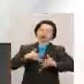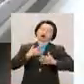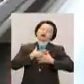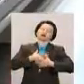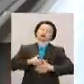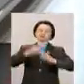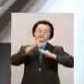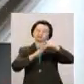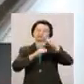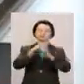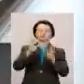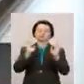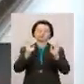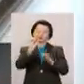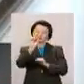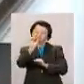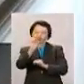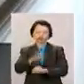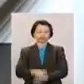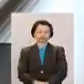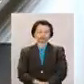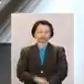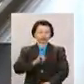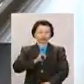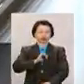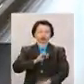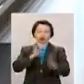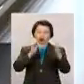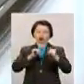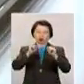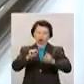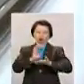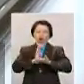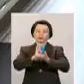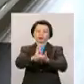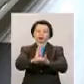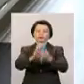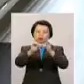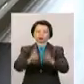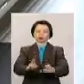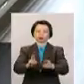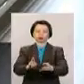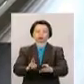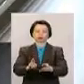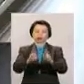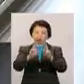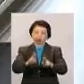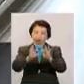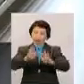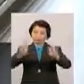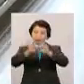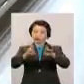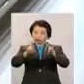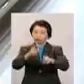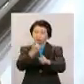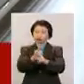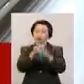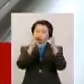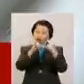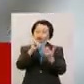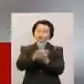sikit lah. Saya harap itulah pelaksanaan ni dapat membantu rakyat lagi lah. Sebab yang penting pun rakyat kan. Jadi saya harap